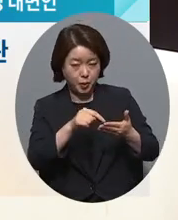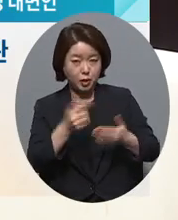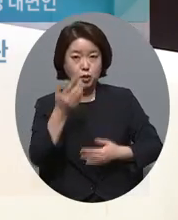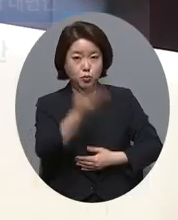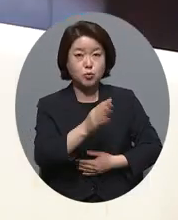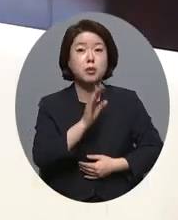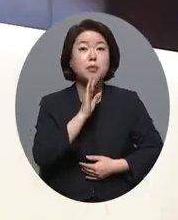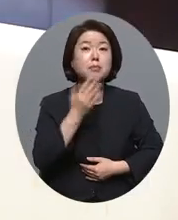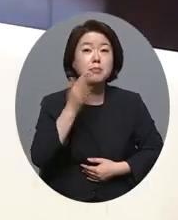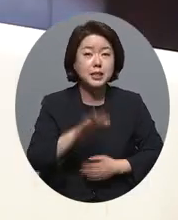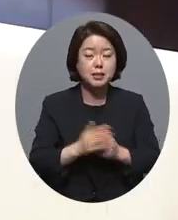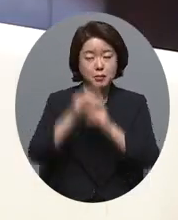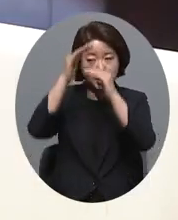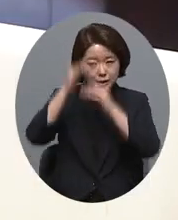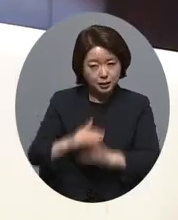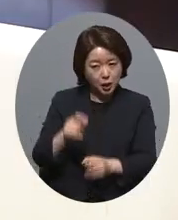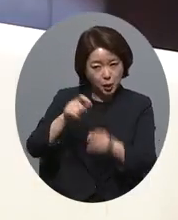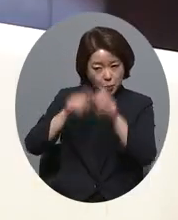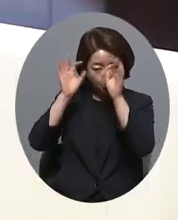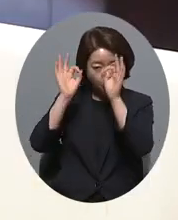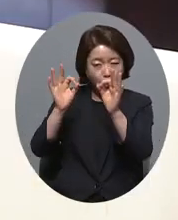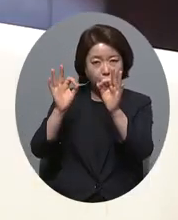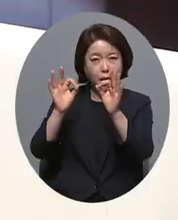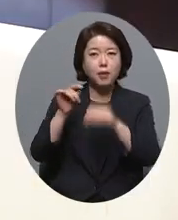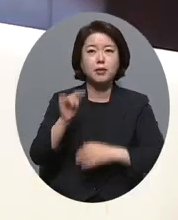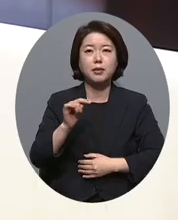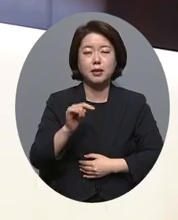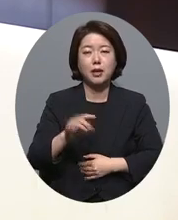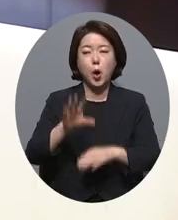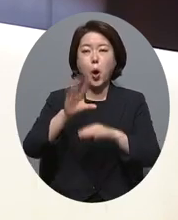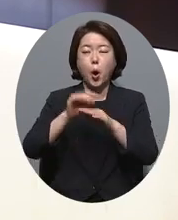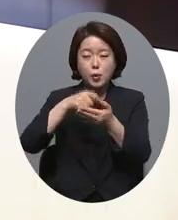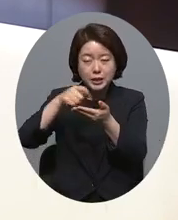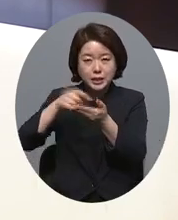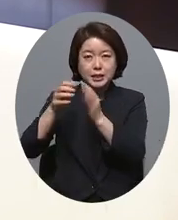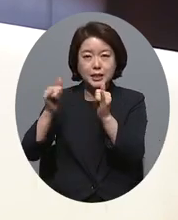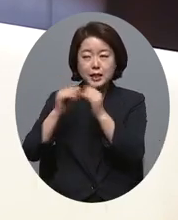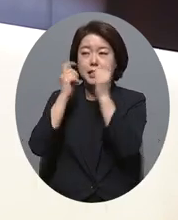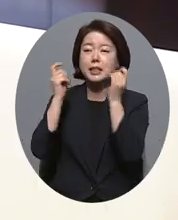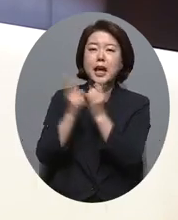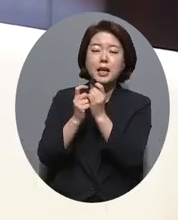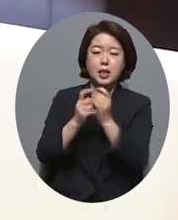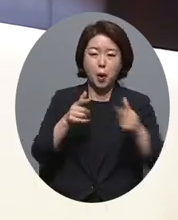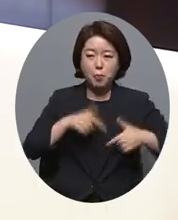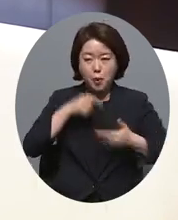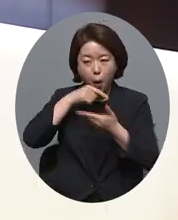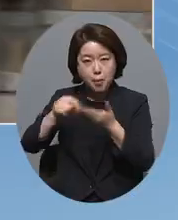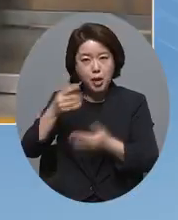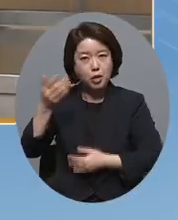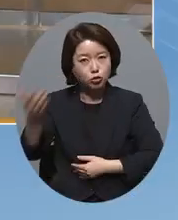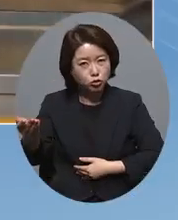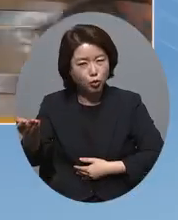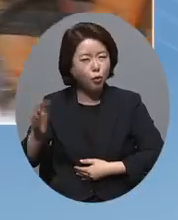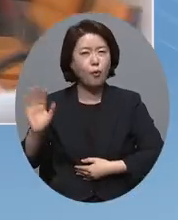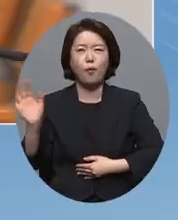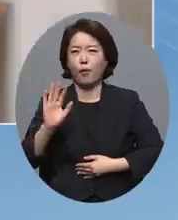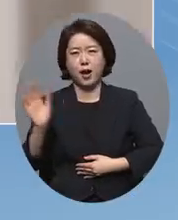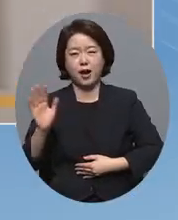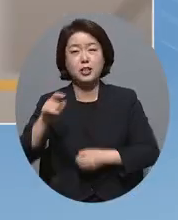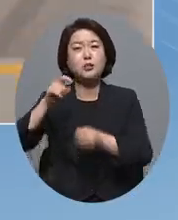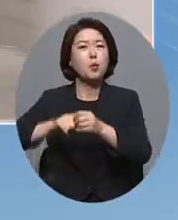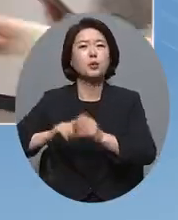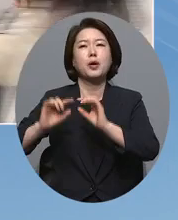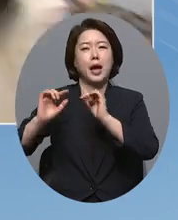맞지만 그 내용의 취지를 봤을 때 그 언론사 기자에 대한 개인에 대한 명예훼손을 굳이 하기